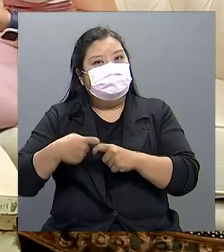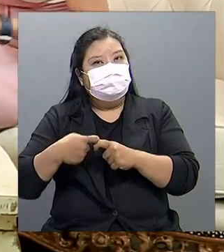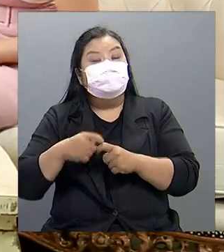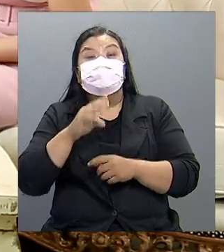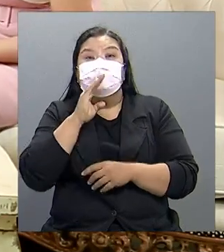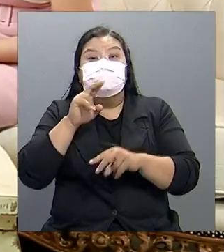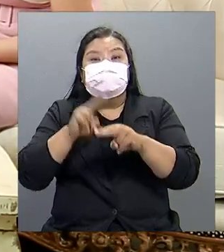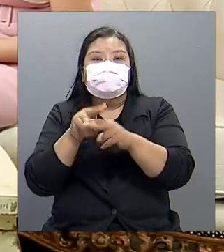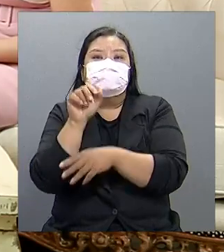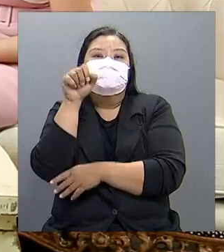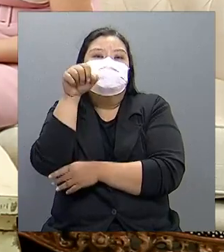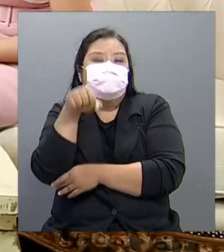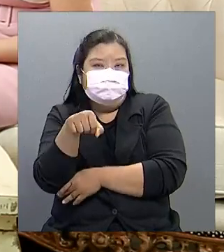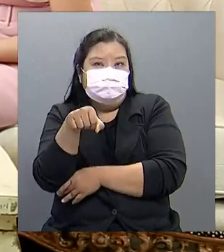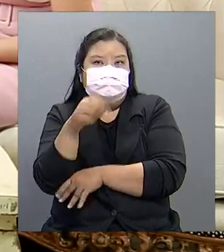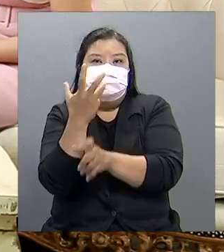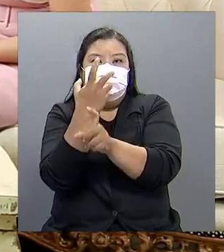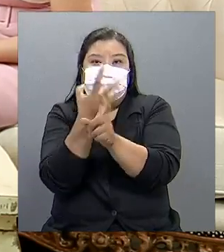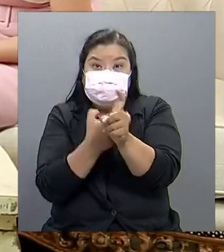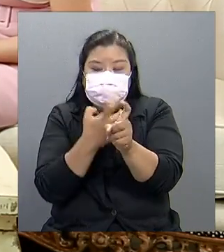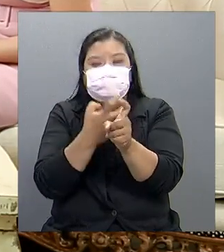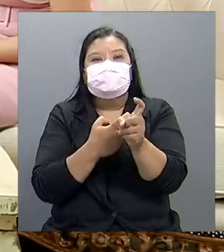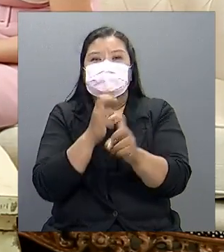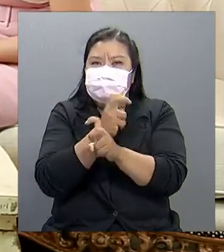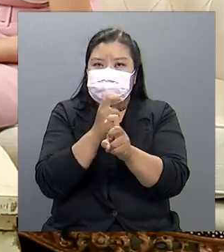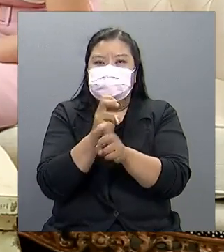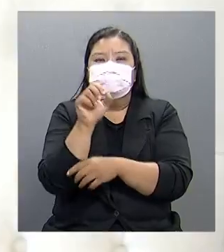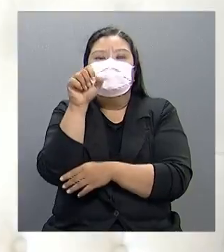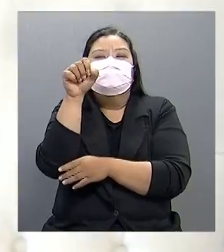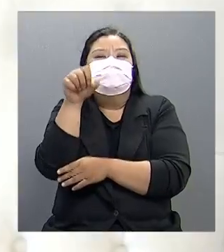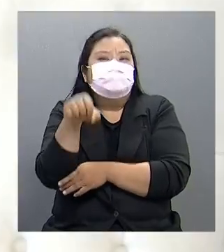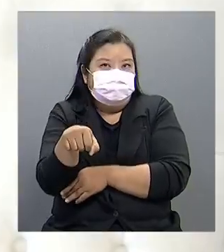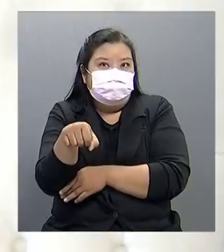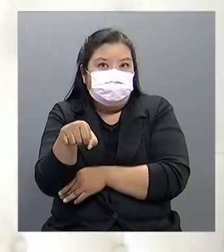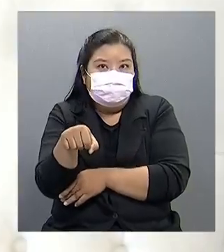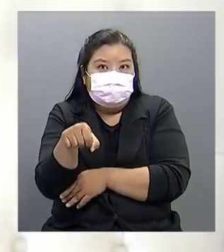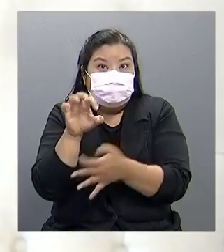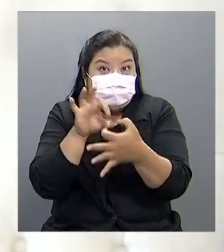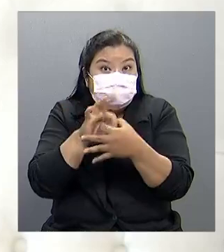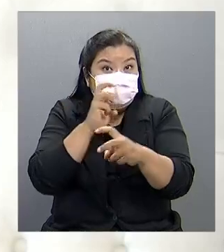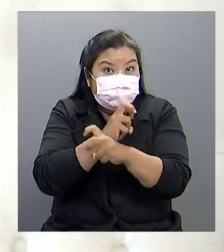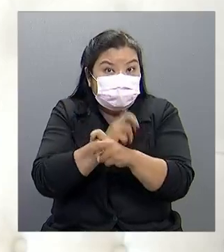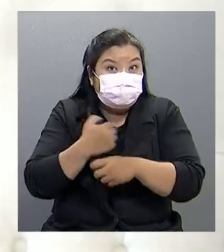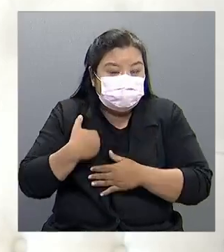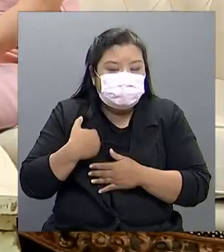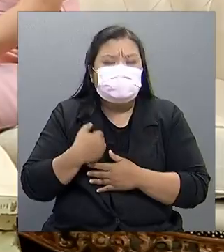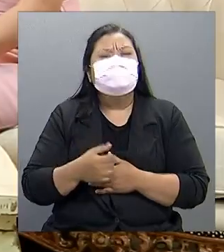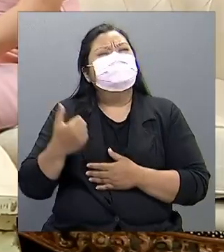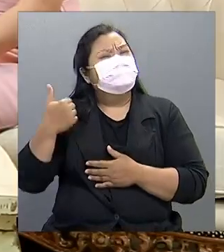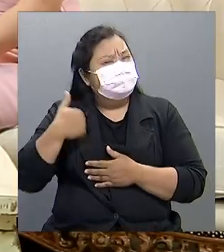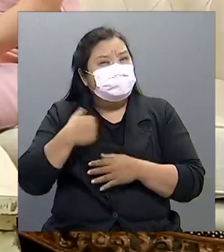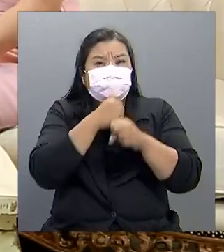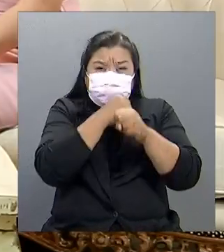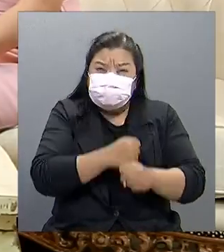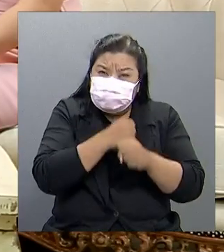ด้วยแบบพอนั่งนานปุ๊บแล้วก็หลังค่อมก็ส่งผลกับกระดูกไหมคะ เรื่องหลังค่อมเนี่ยในคนสูงอายุเนี่ยนะฮะบางทีเนี่ยอาจจะไม่ได้เป็นจากท่าท